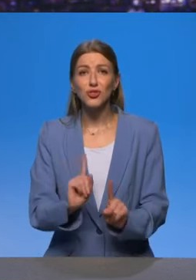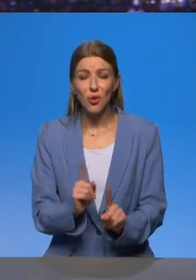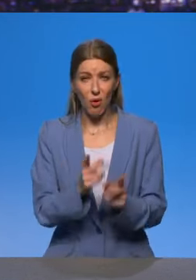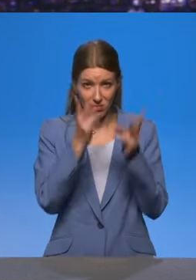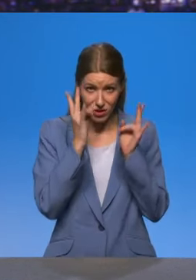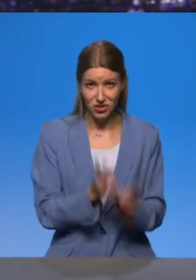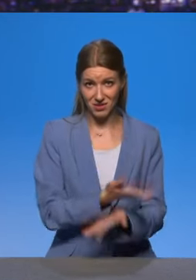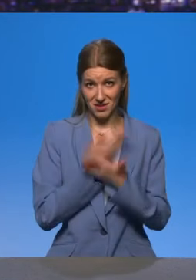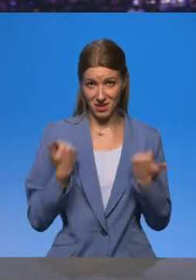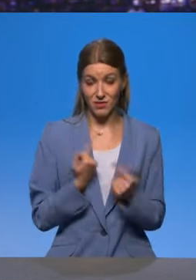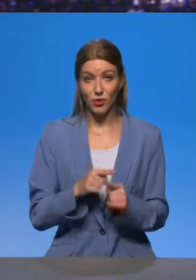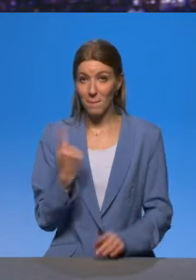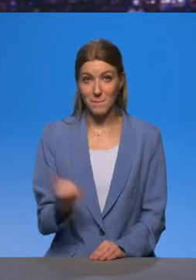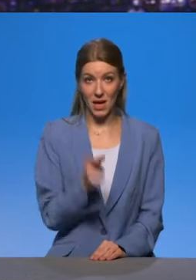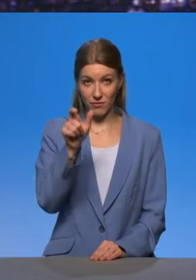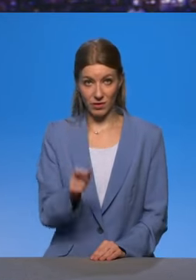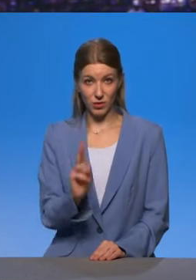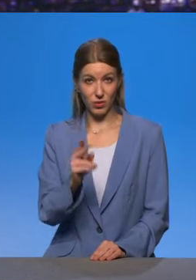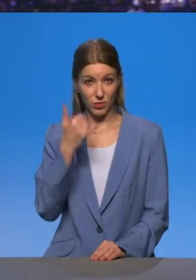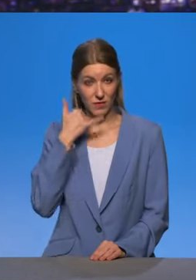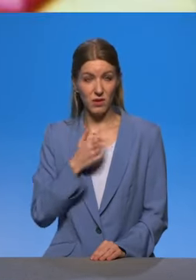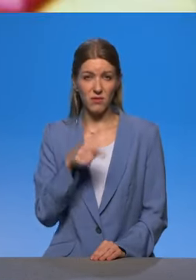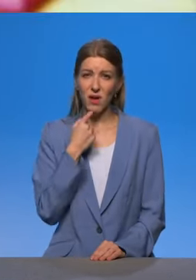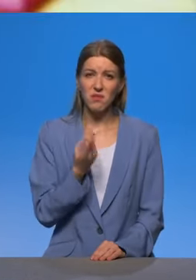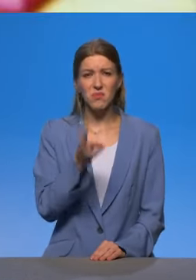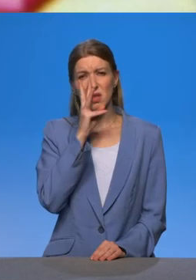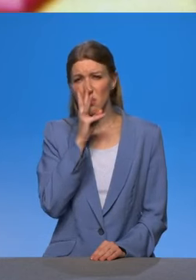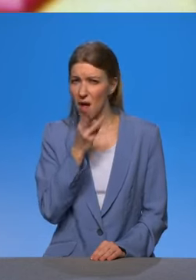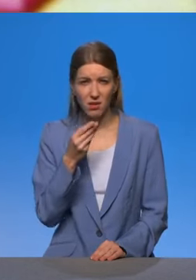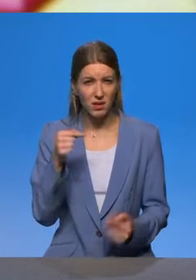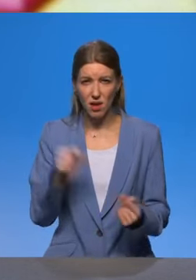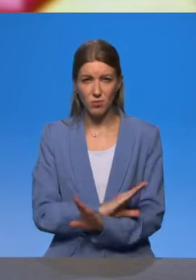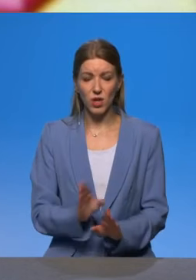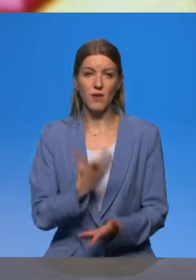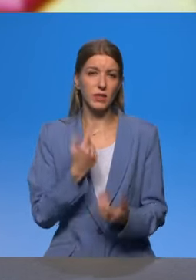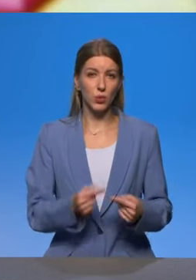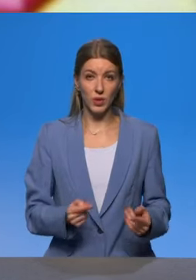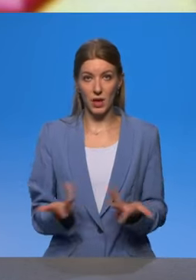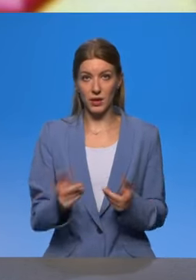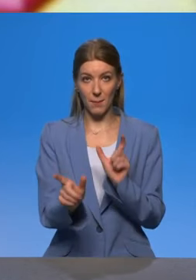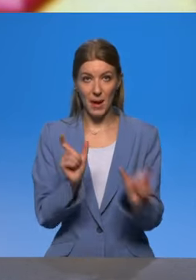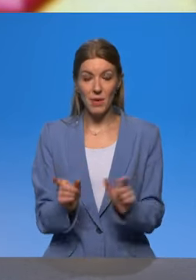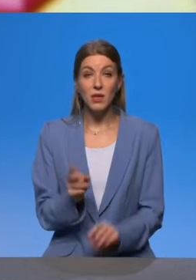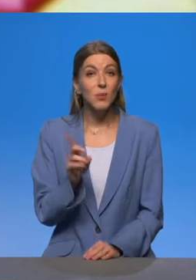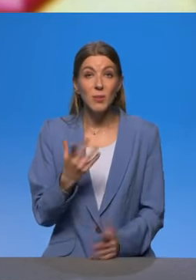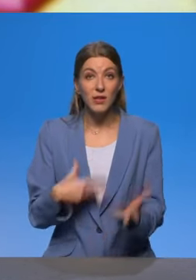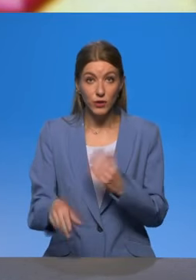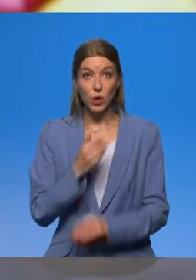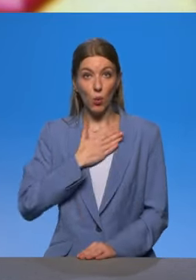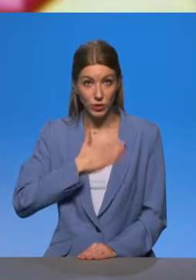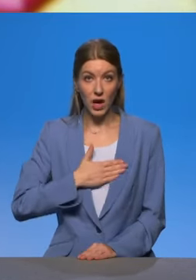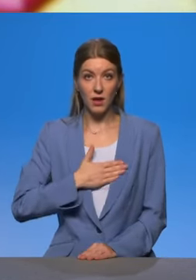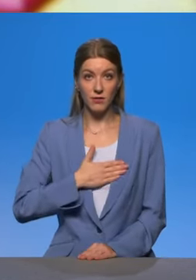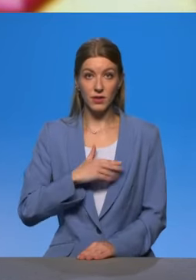вот как раз первый звонивший говорил, что-то его не устраивает. Или оплата труда, или какие-то другие моменты. То есть, если это, все это устраивает, то здесь